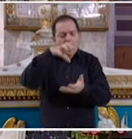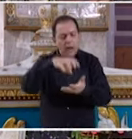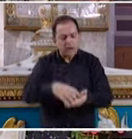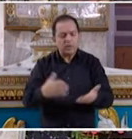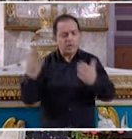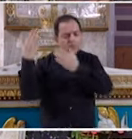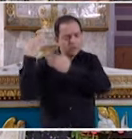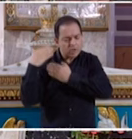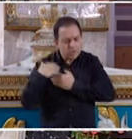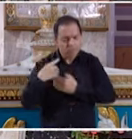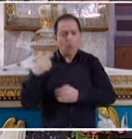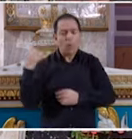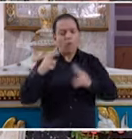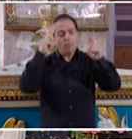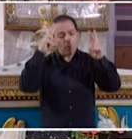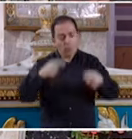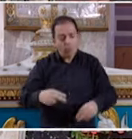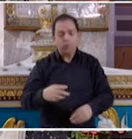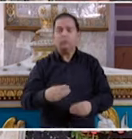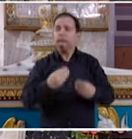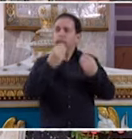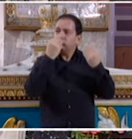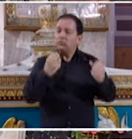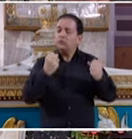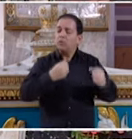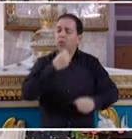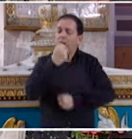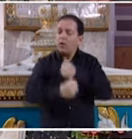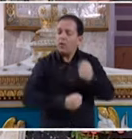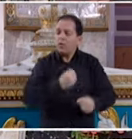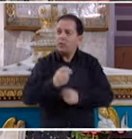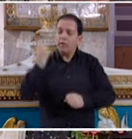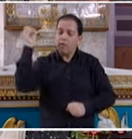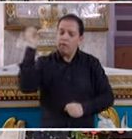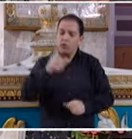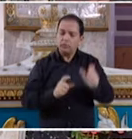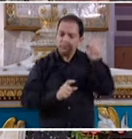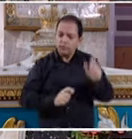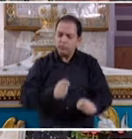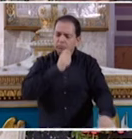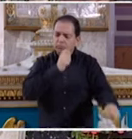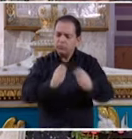τιμών Υγεία μακροημερεύοντα και ορθοτομούντα των λόγων της εις